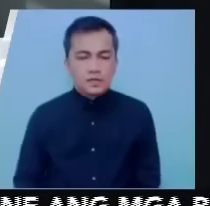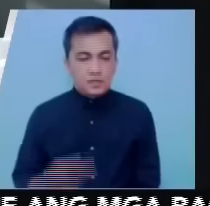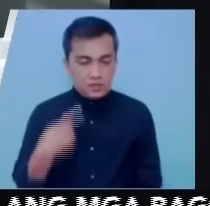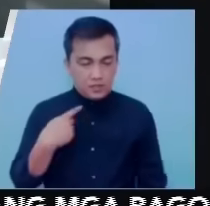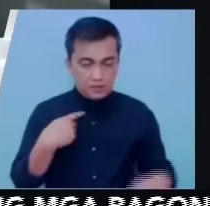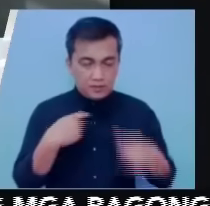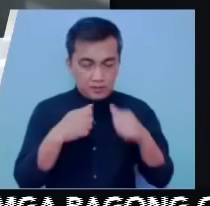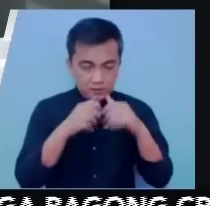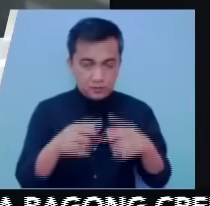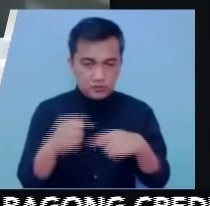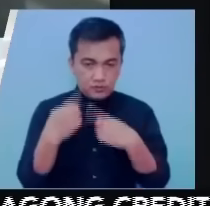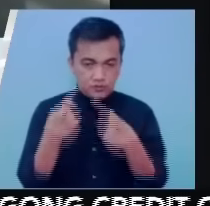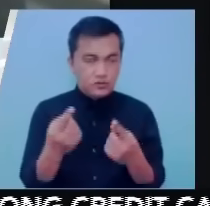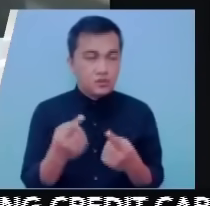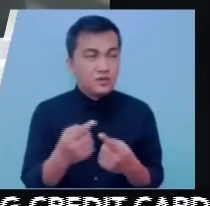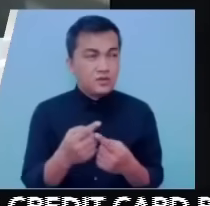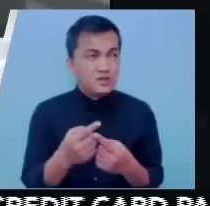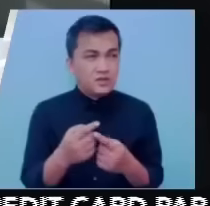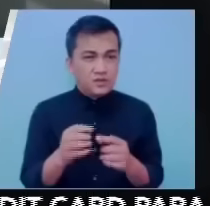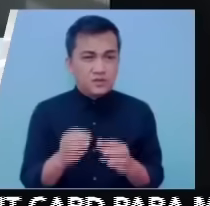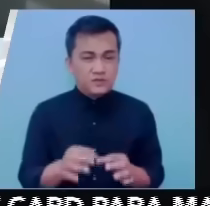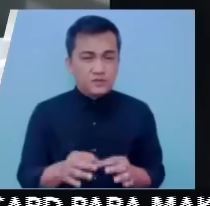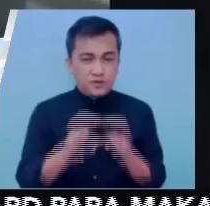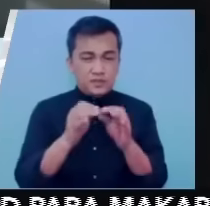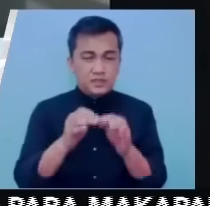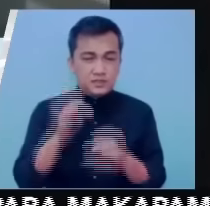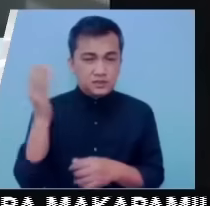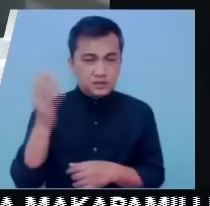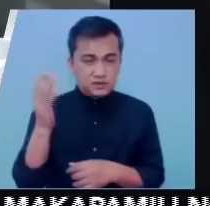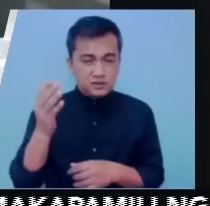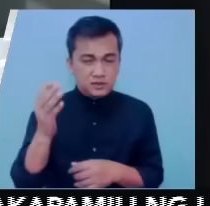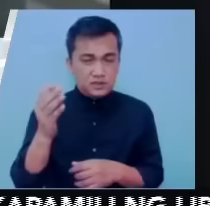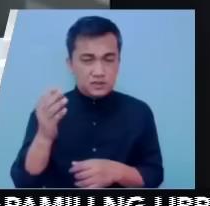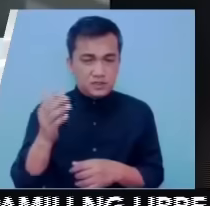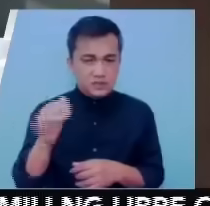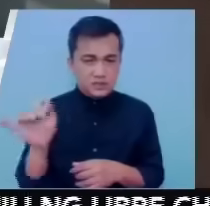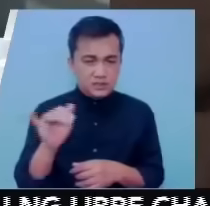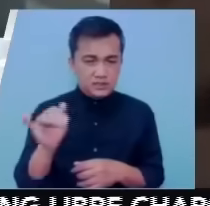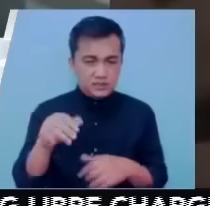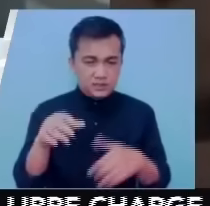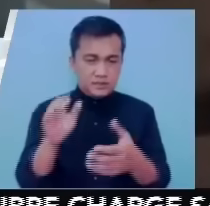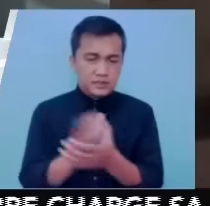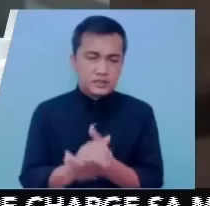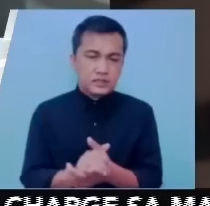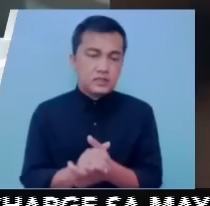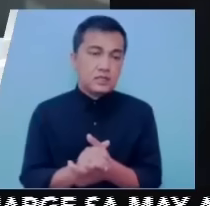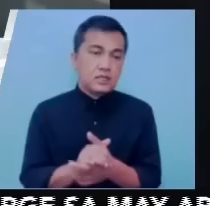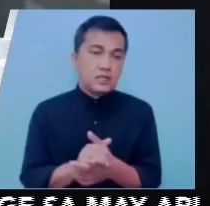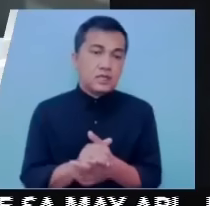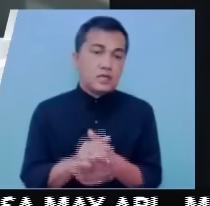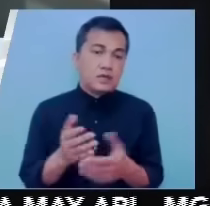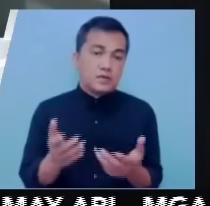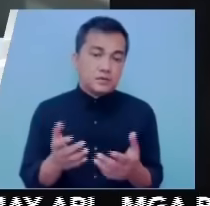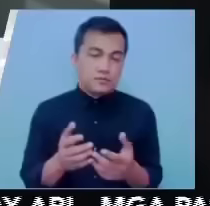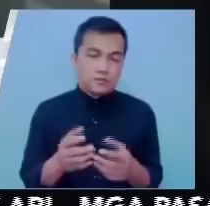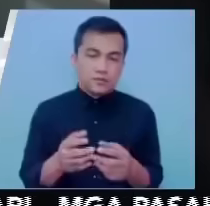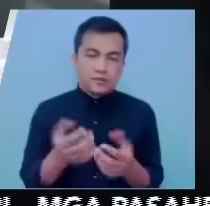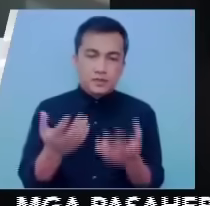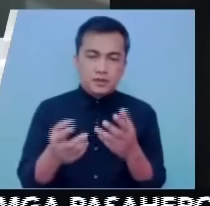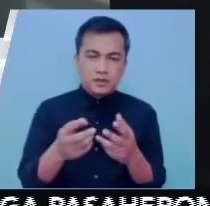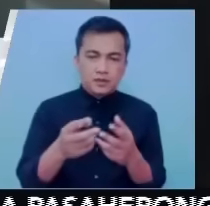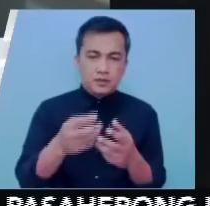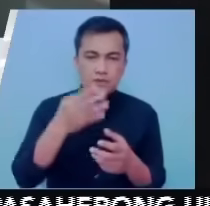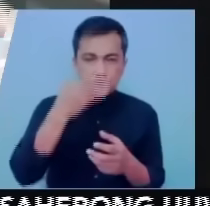during a formal liturgical right such as a marriage kasi baka maunder nga ng tao na